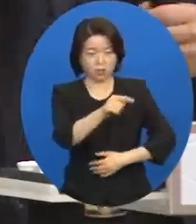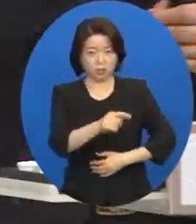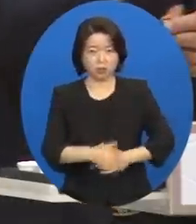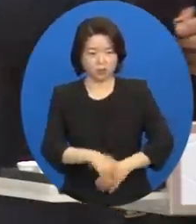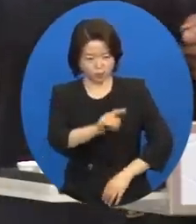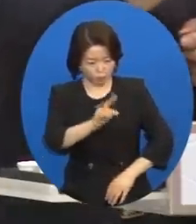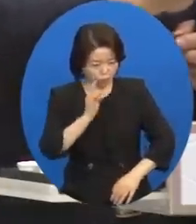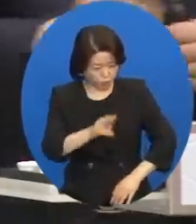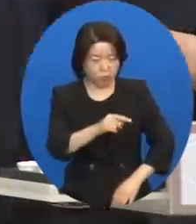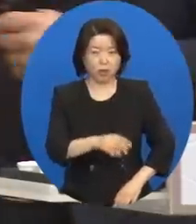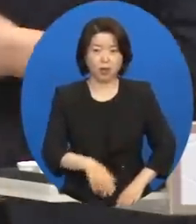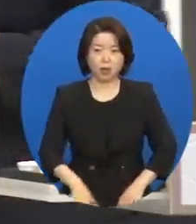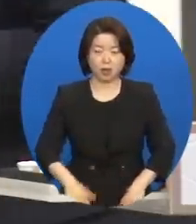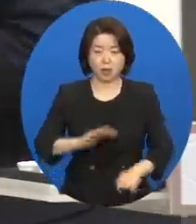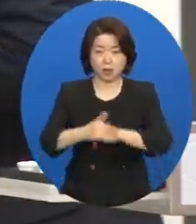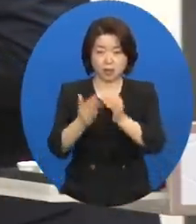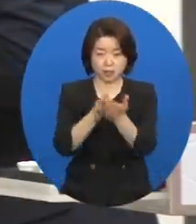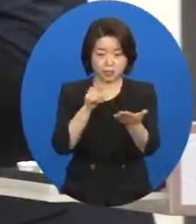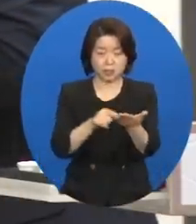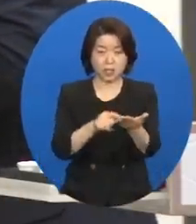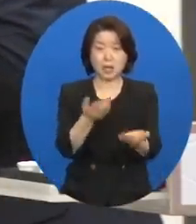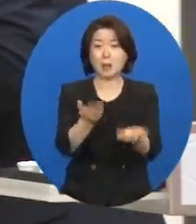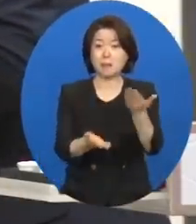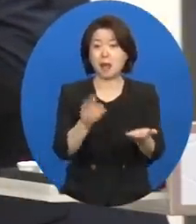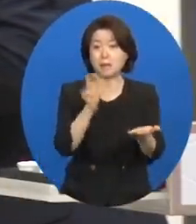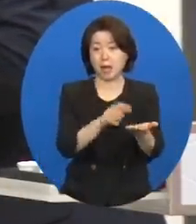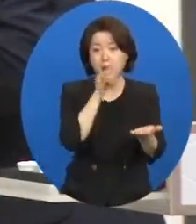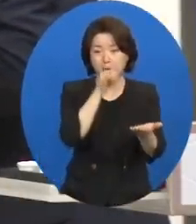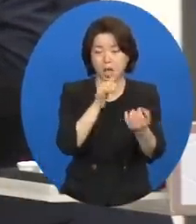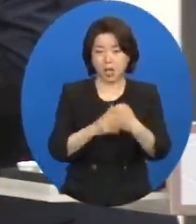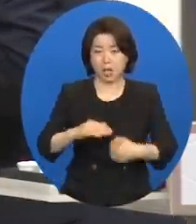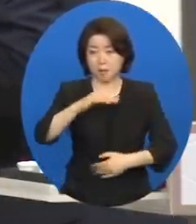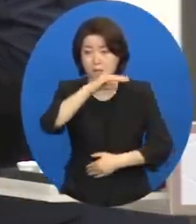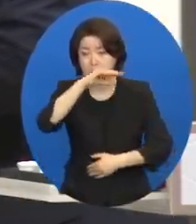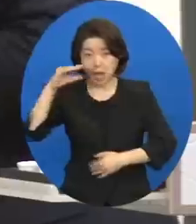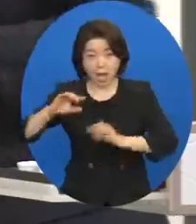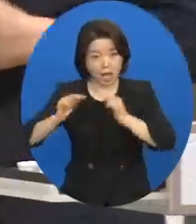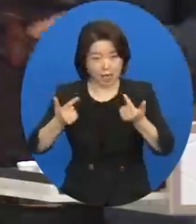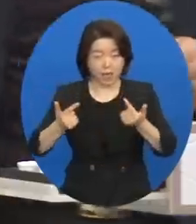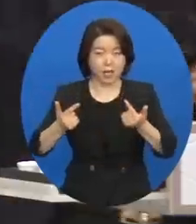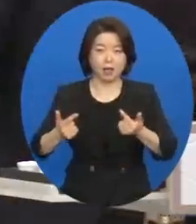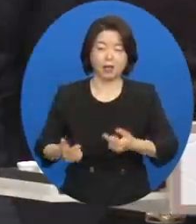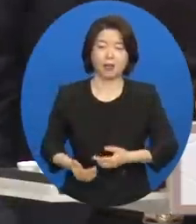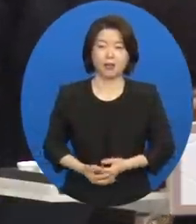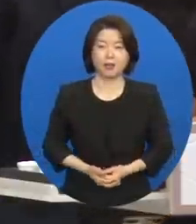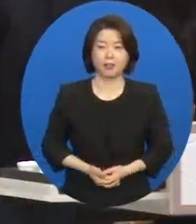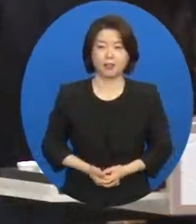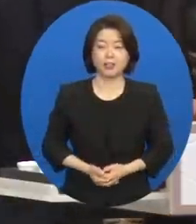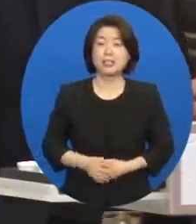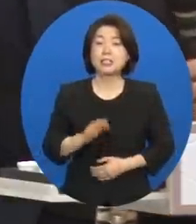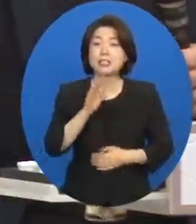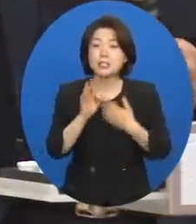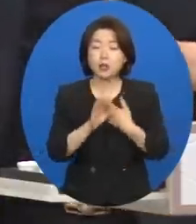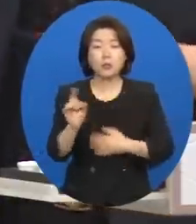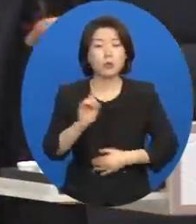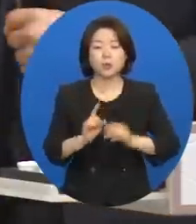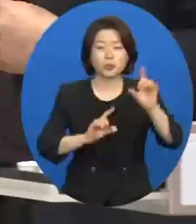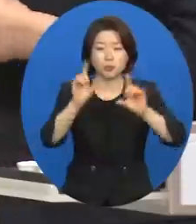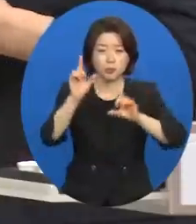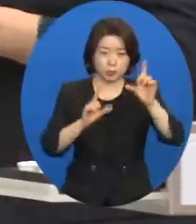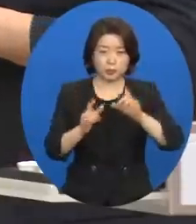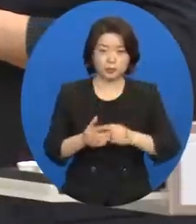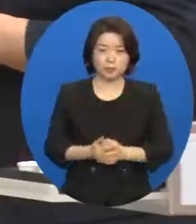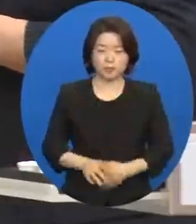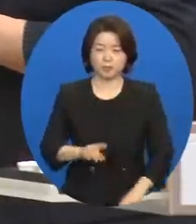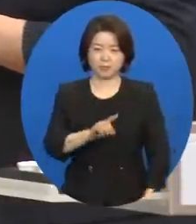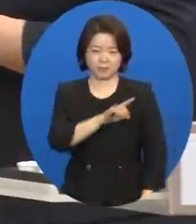심각해. 이렇게 성경이 진단해 주는데 정상이 아니다. 그러면 어떠냐?